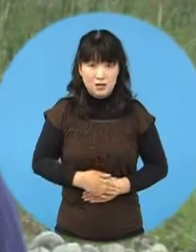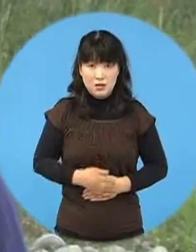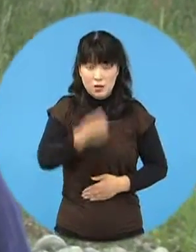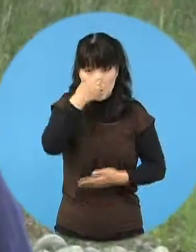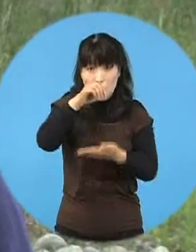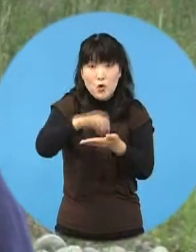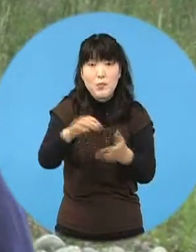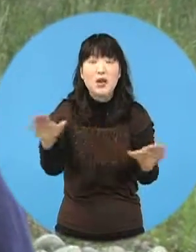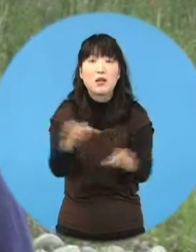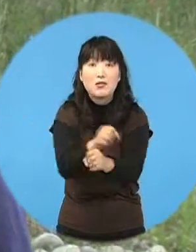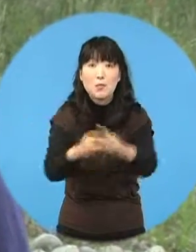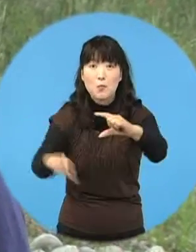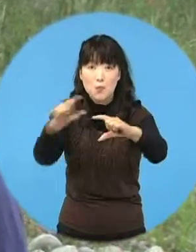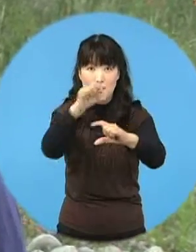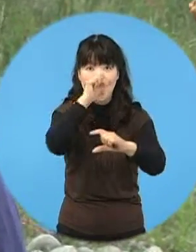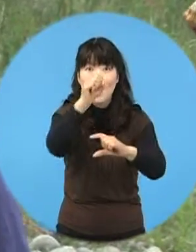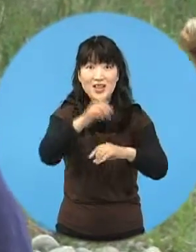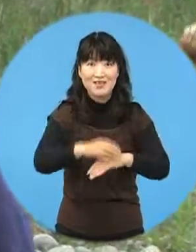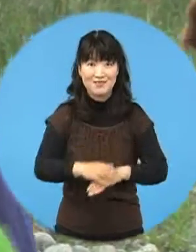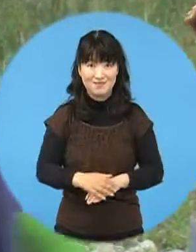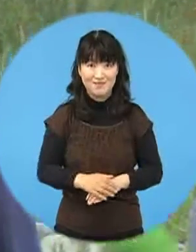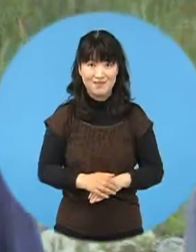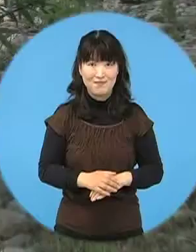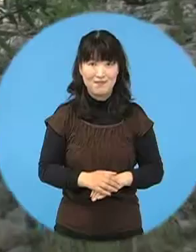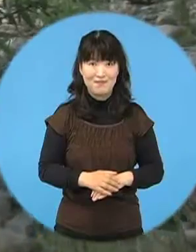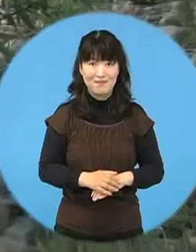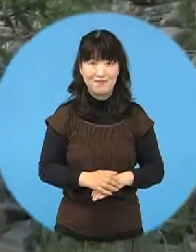なくなればさらにいいと思います。